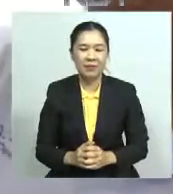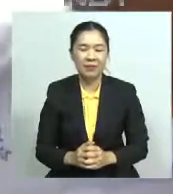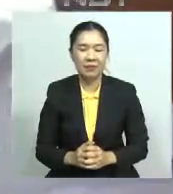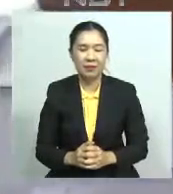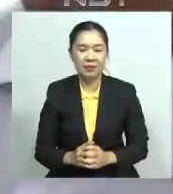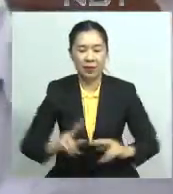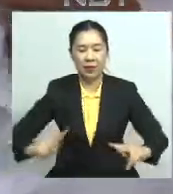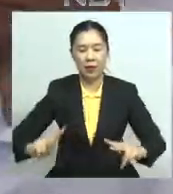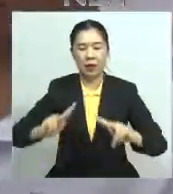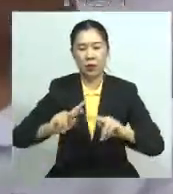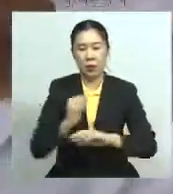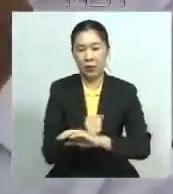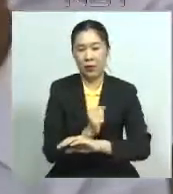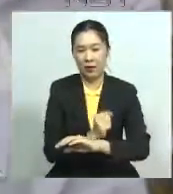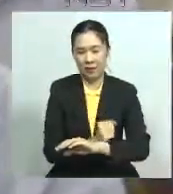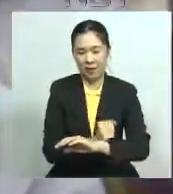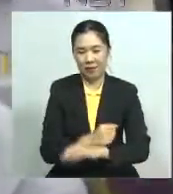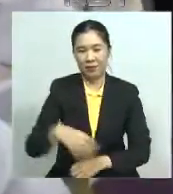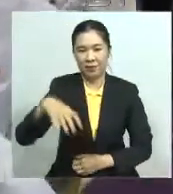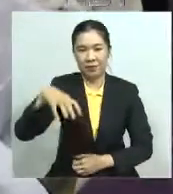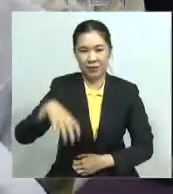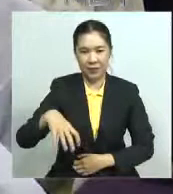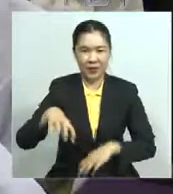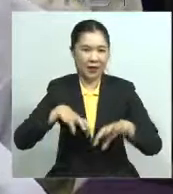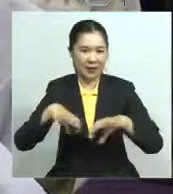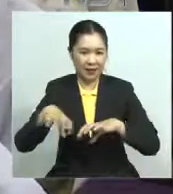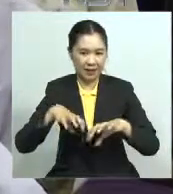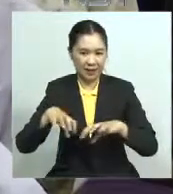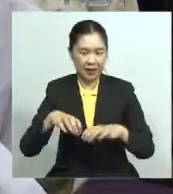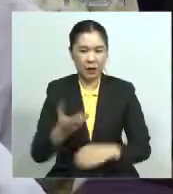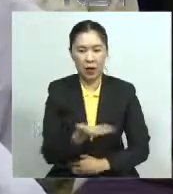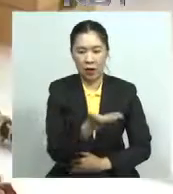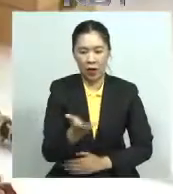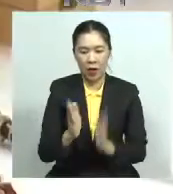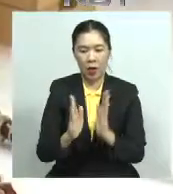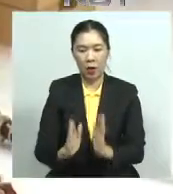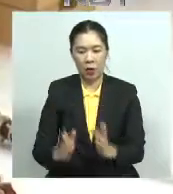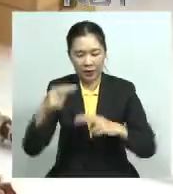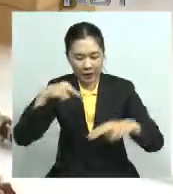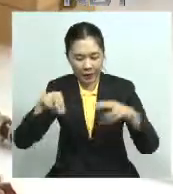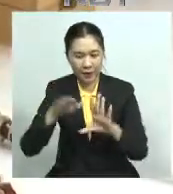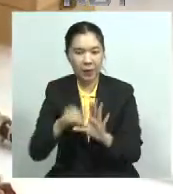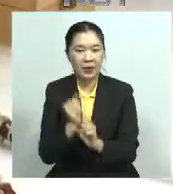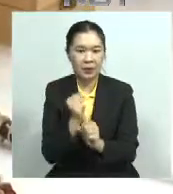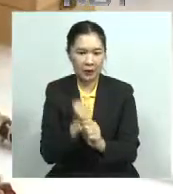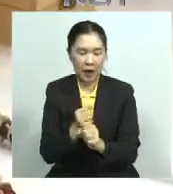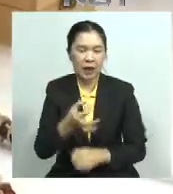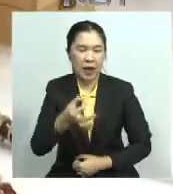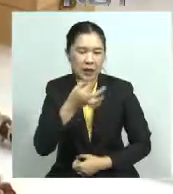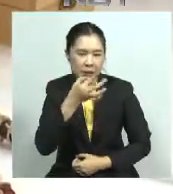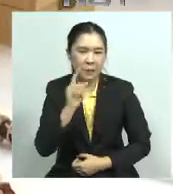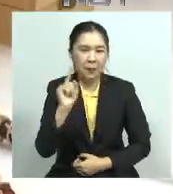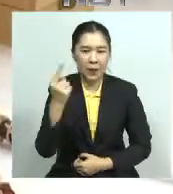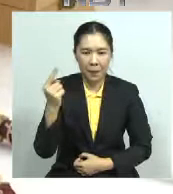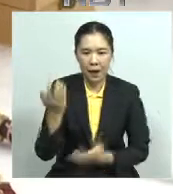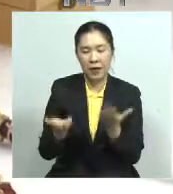โดยทางกระทรวงแรงงานโดยกรมการจัดหางานนะครับก็จัดงานใหญ่สำหรับผู้ที่ยังหางานอยู่นะครับหรือว่าจะหาอาชีพใหม่